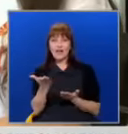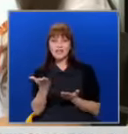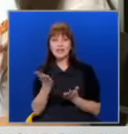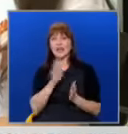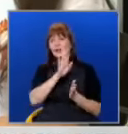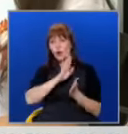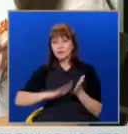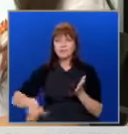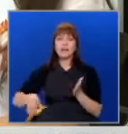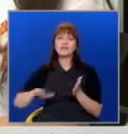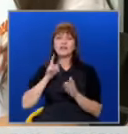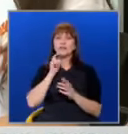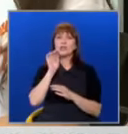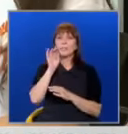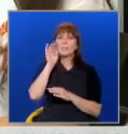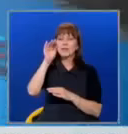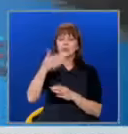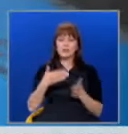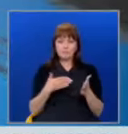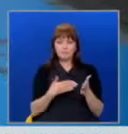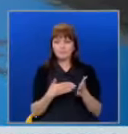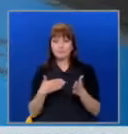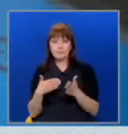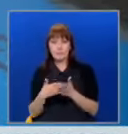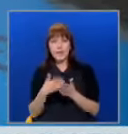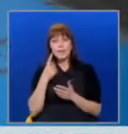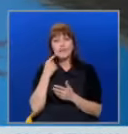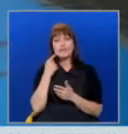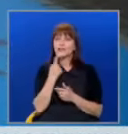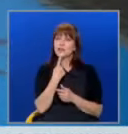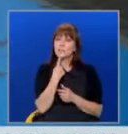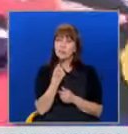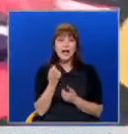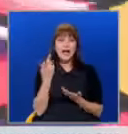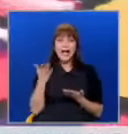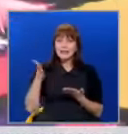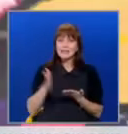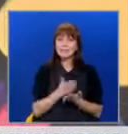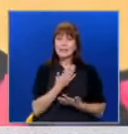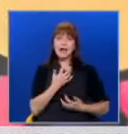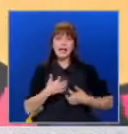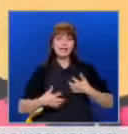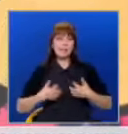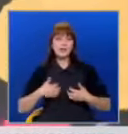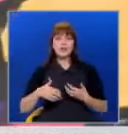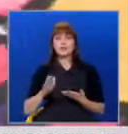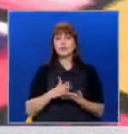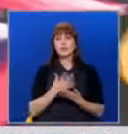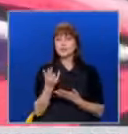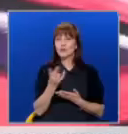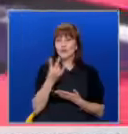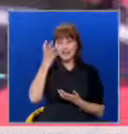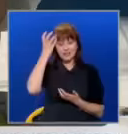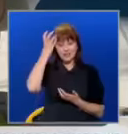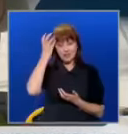отпаднат за бъдеще всякакви препятствия. Младежите попитаха как да се премахне напрежението между двете държави.